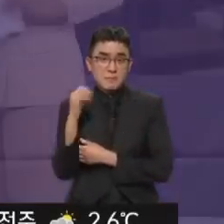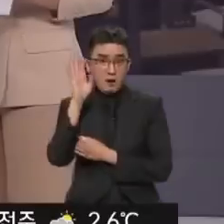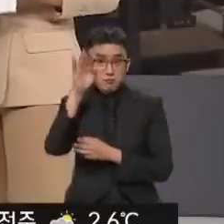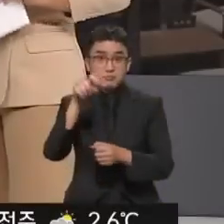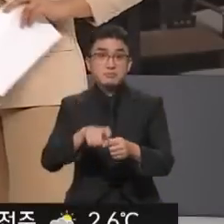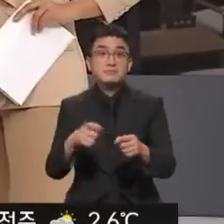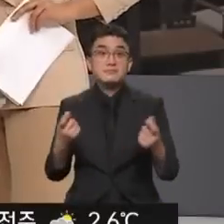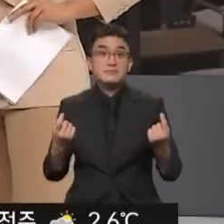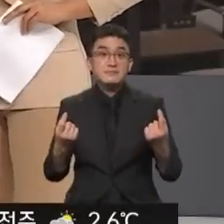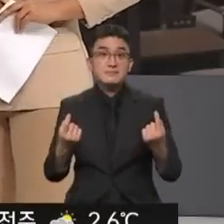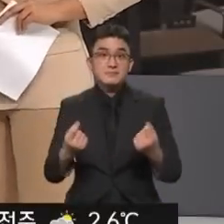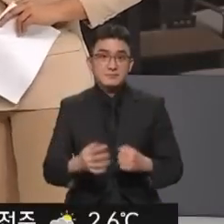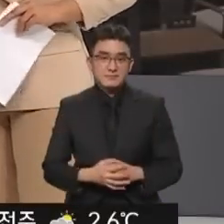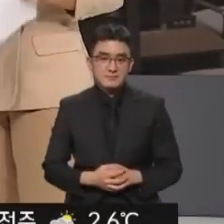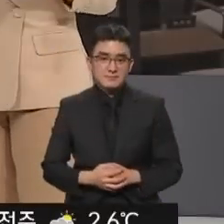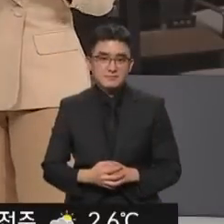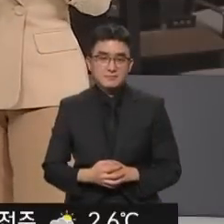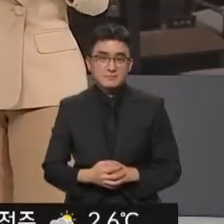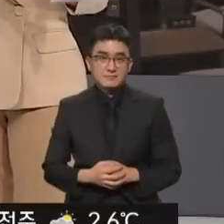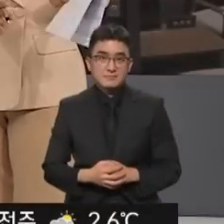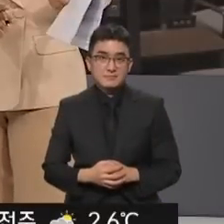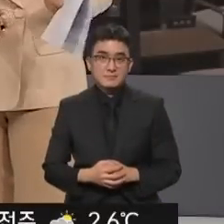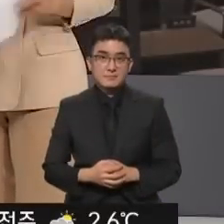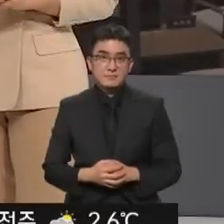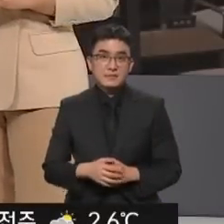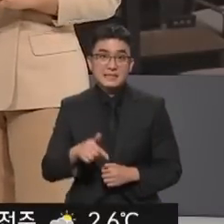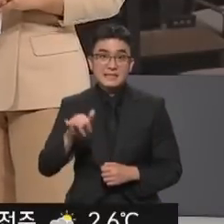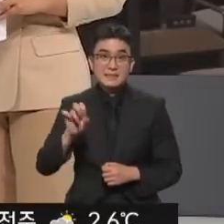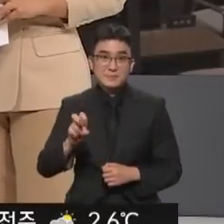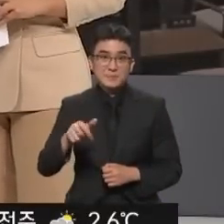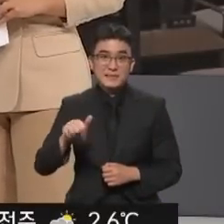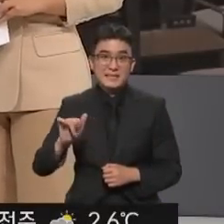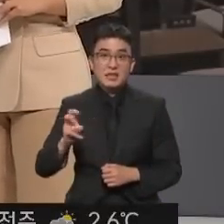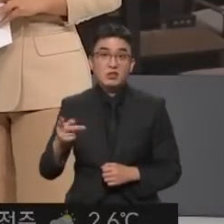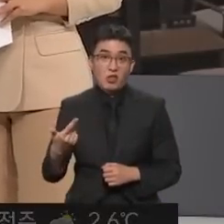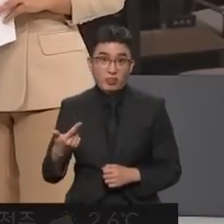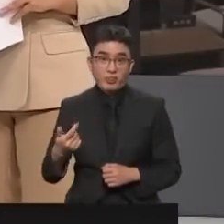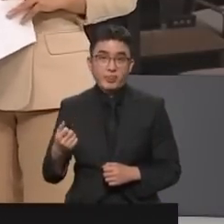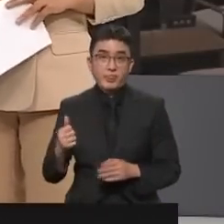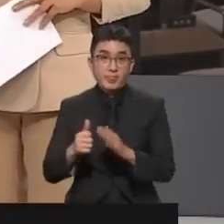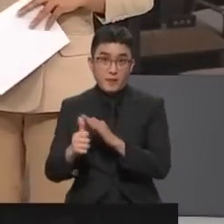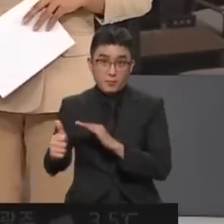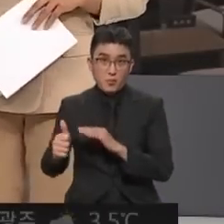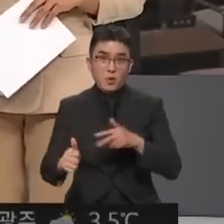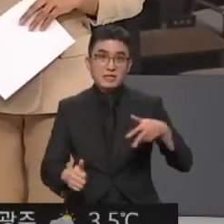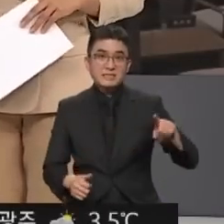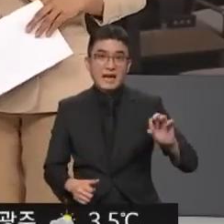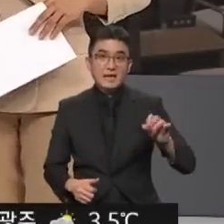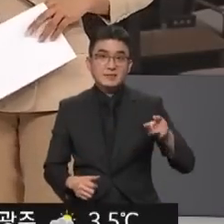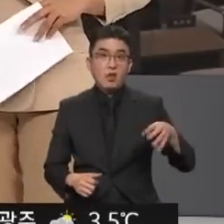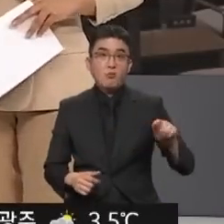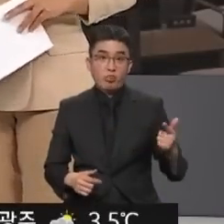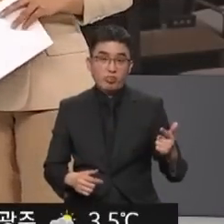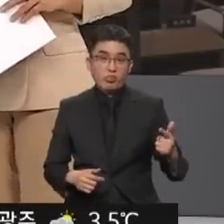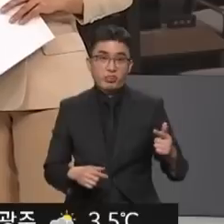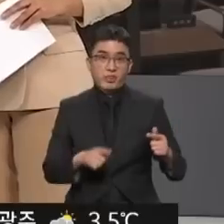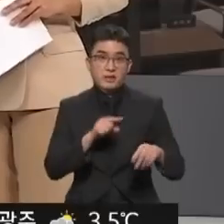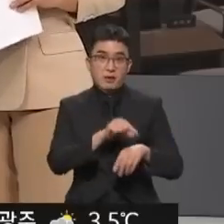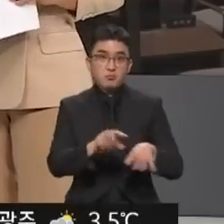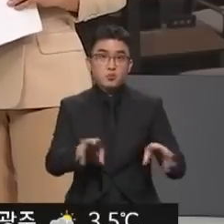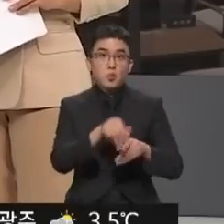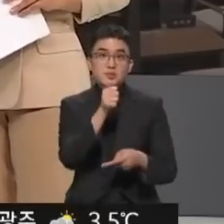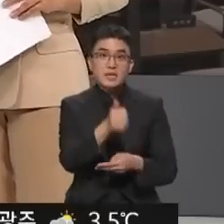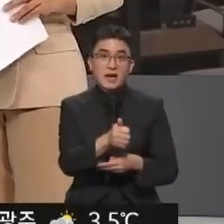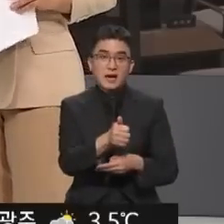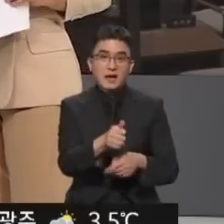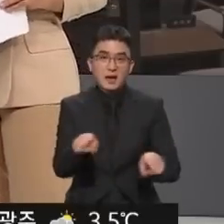네, 이 김장연대 구체적으로는 김기현 대표, 장재원 사무총장 이렇게 콤비를 맞는다는 설입니다. 그런데 오늘